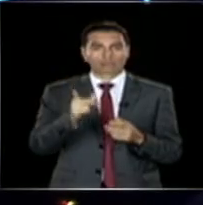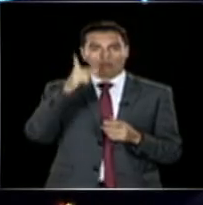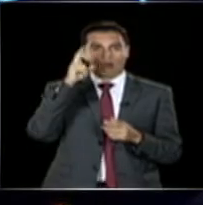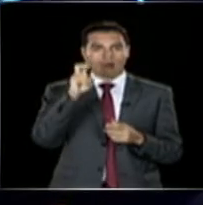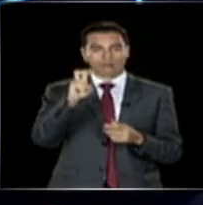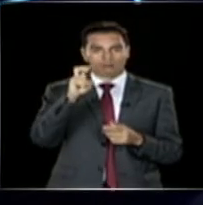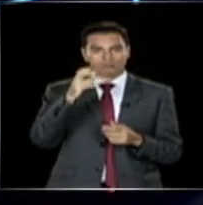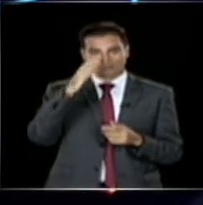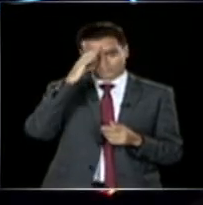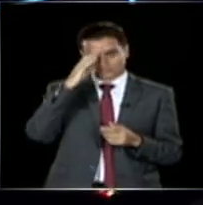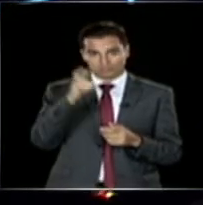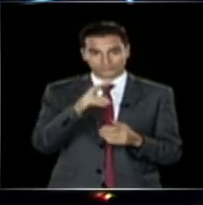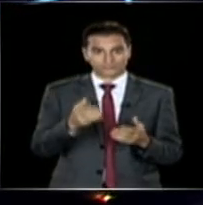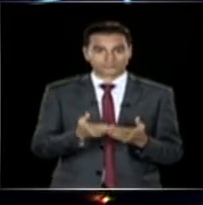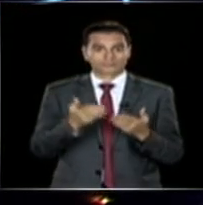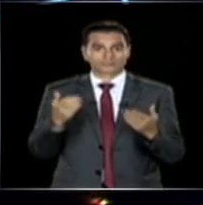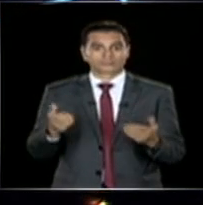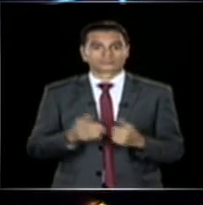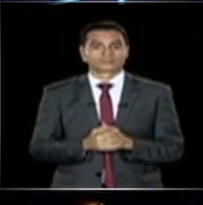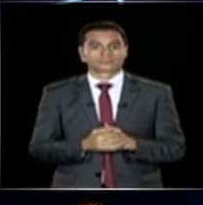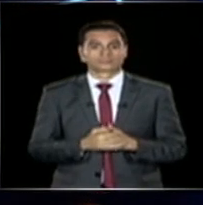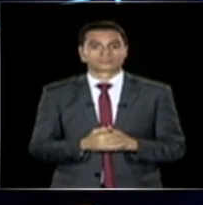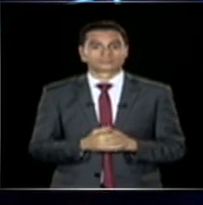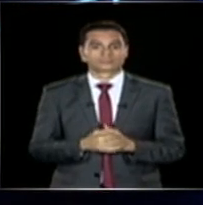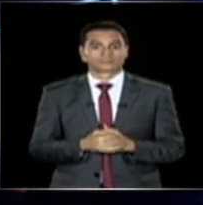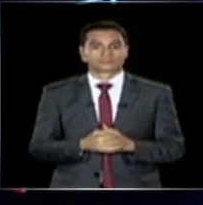صلاح، اتفضل.